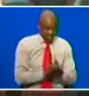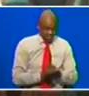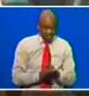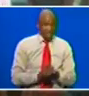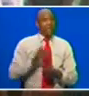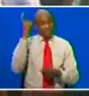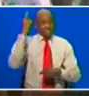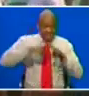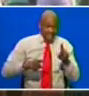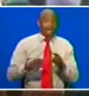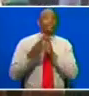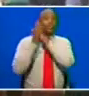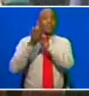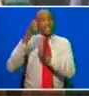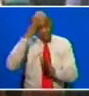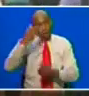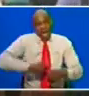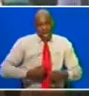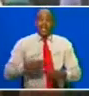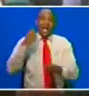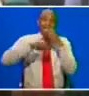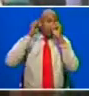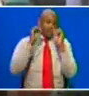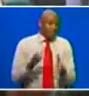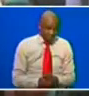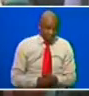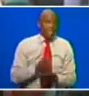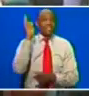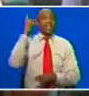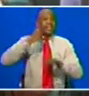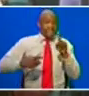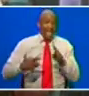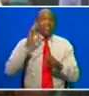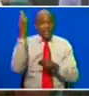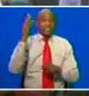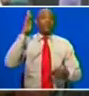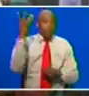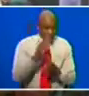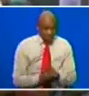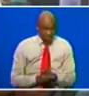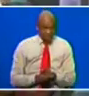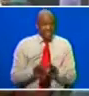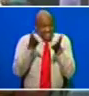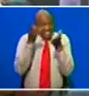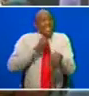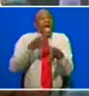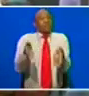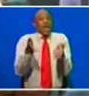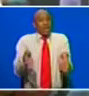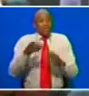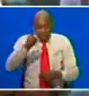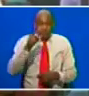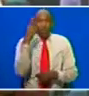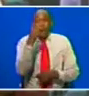wa kwanza umepita, Jubilee jua kuna njaa, haikutufanya njia chochote. Mwaka wa pili, wa tatu, wa nne. Saa hii bado